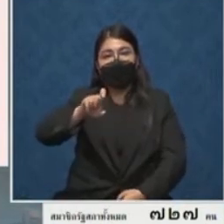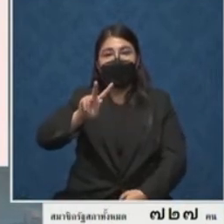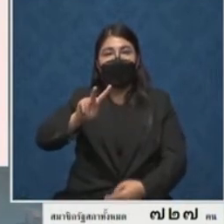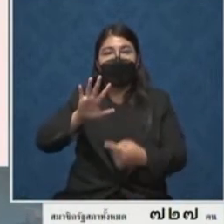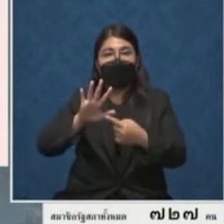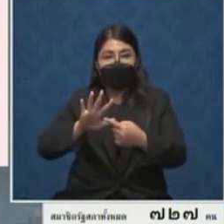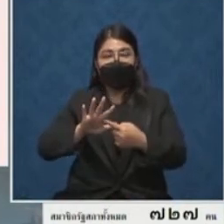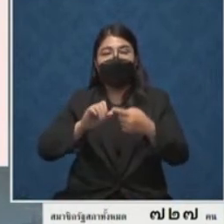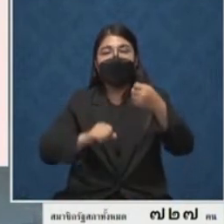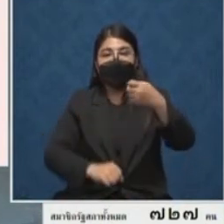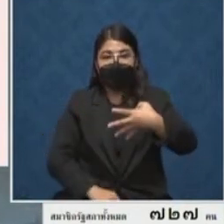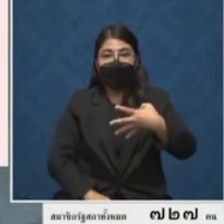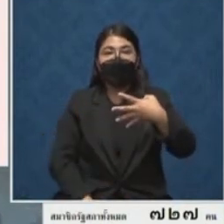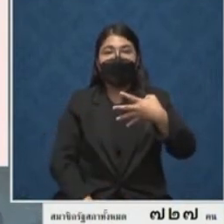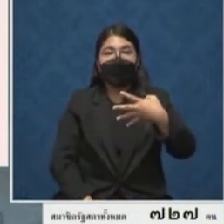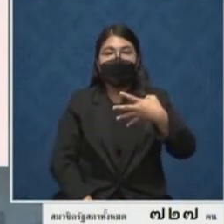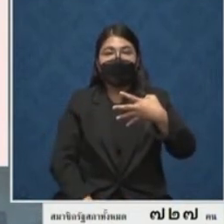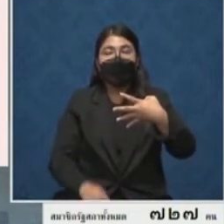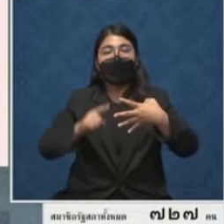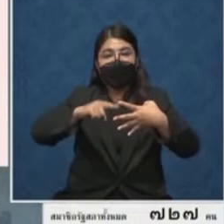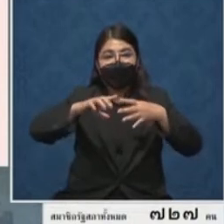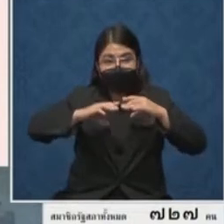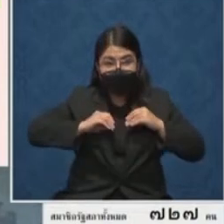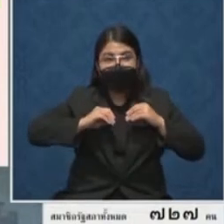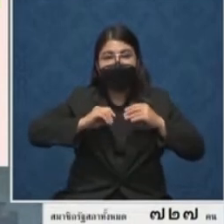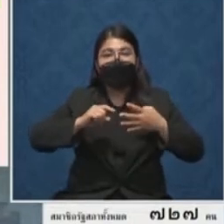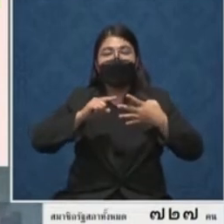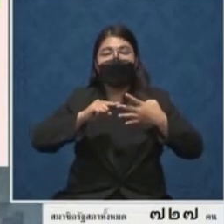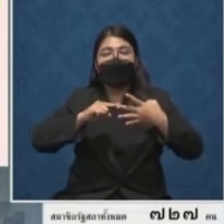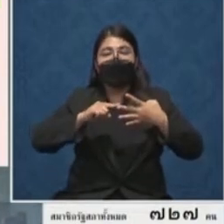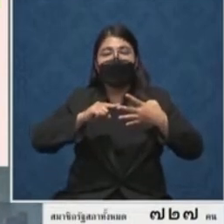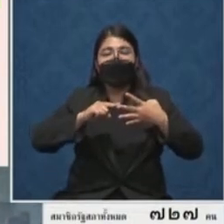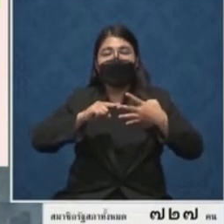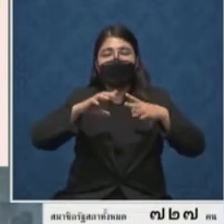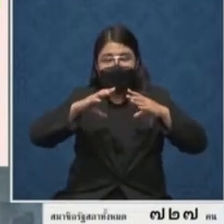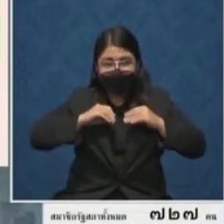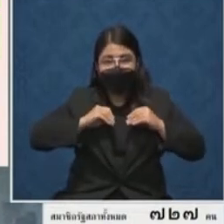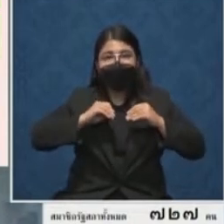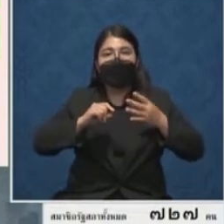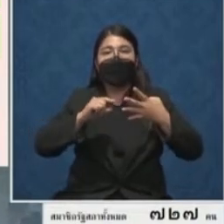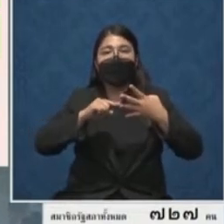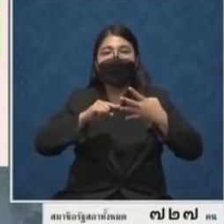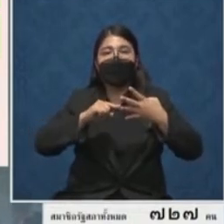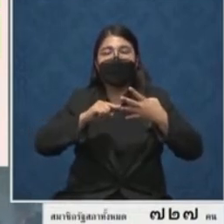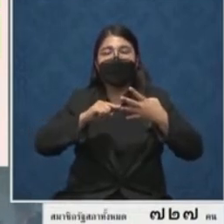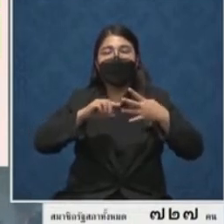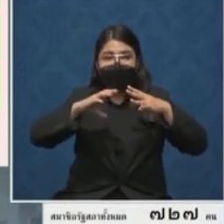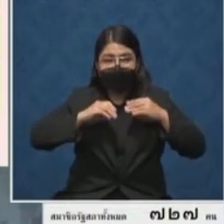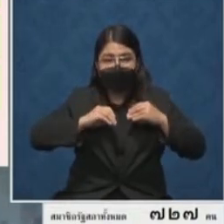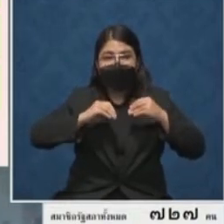หนึ่งรับหลักการสองรับหลักการสามรับหลักการและสี่รับหลักการค่